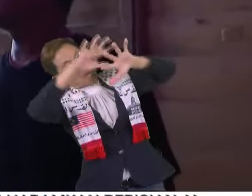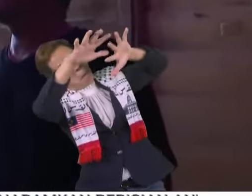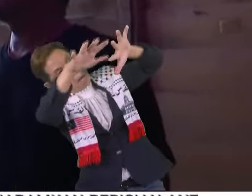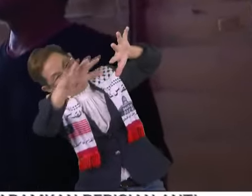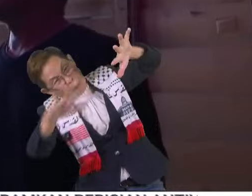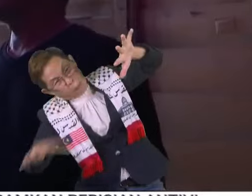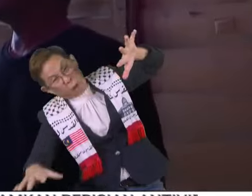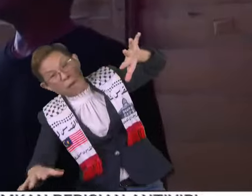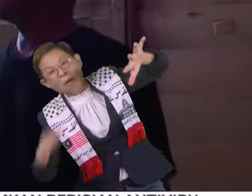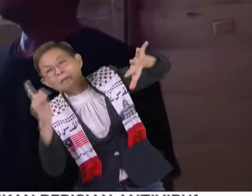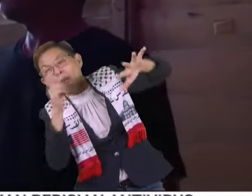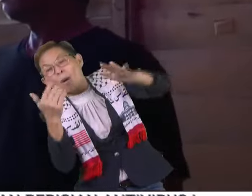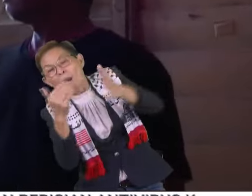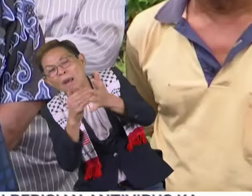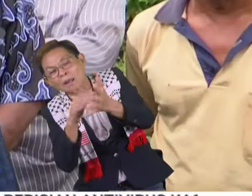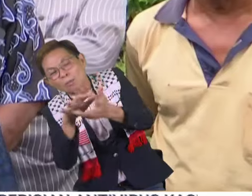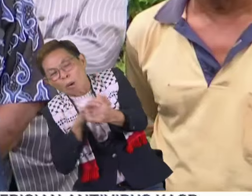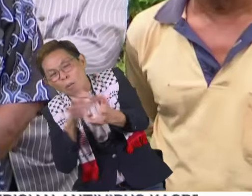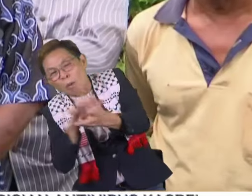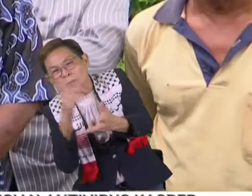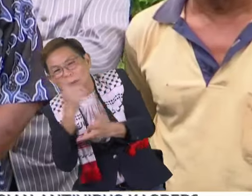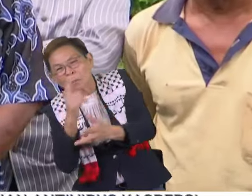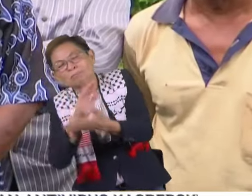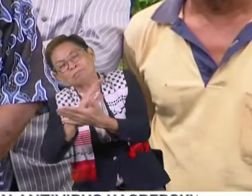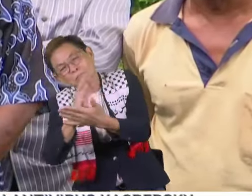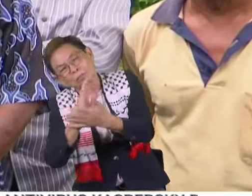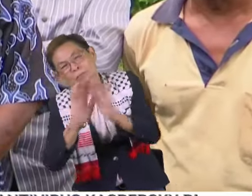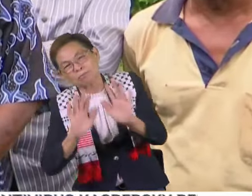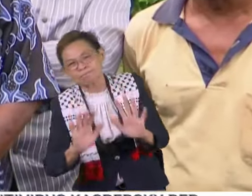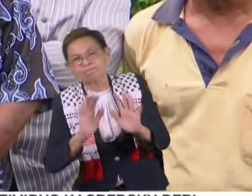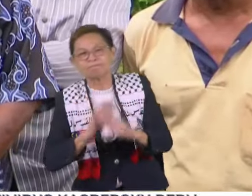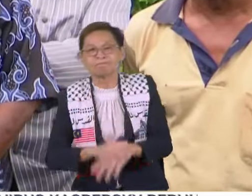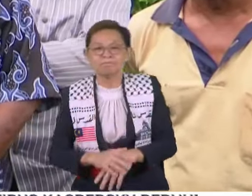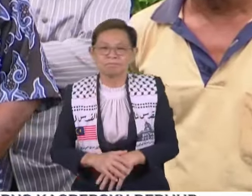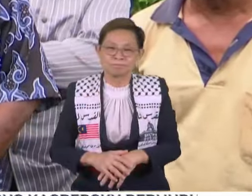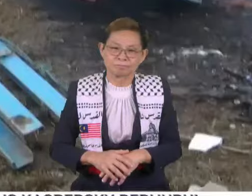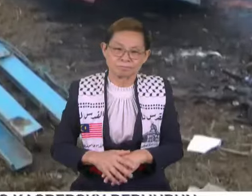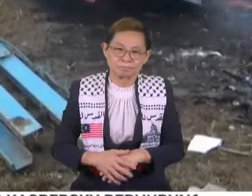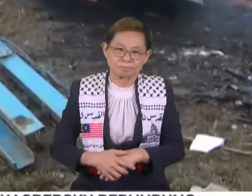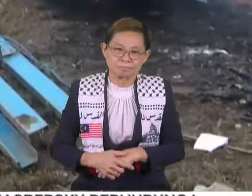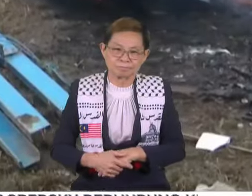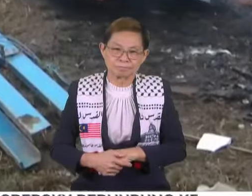supaya tidak berlaku lagi kerosakan pada rumah mangsa-mangsa ribut.